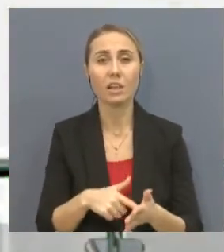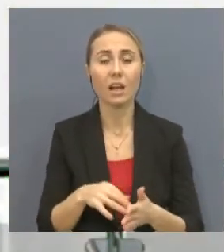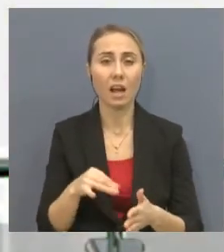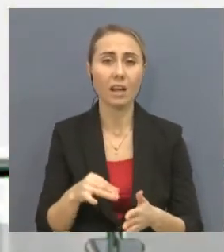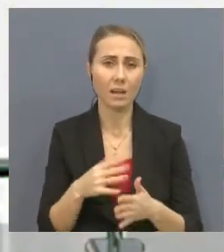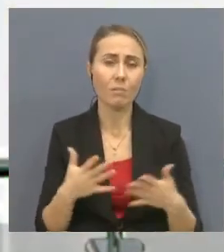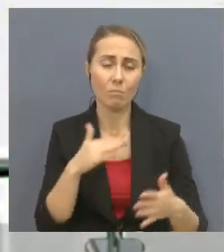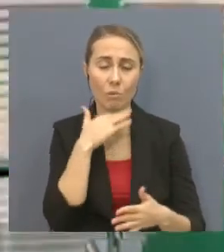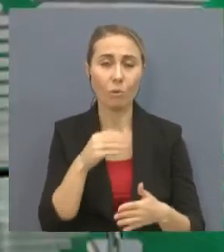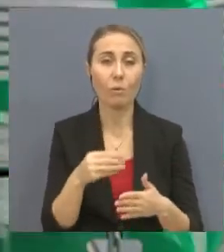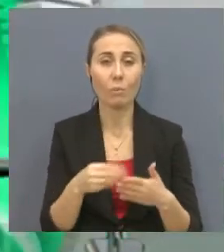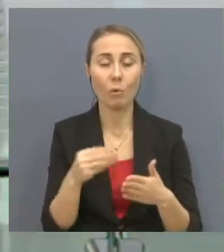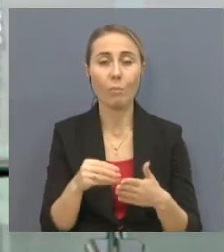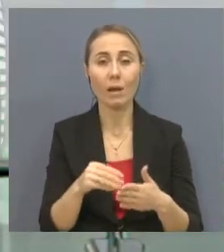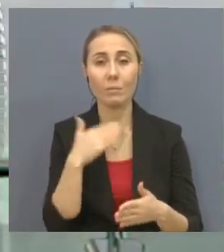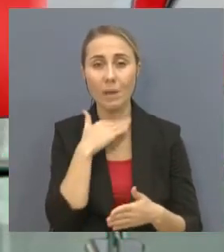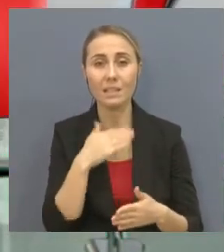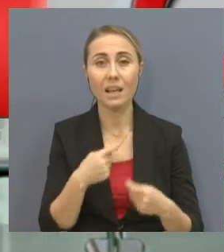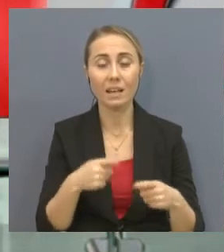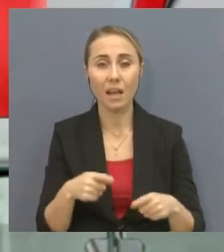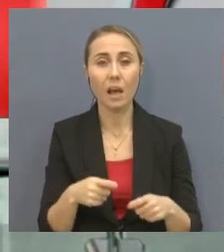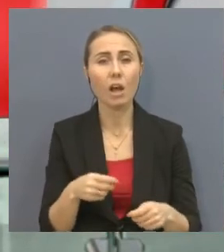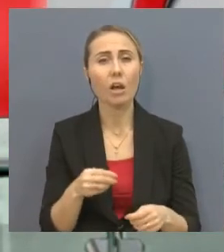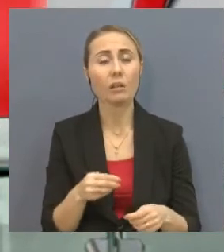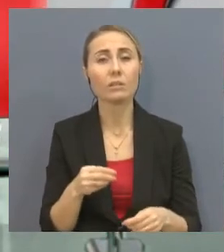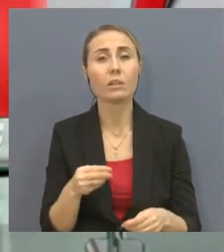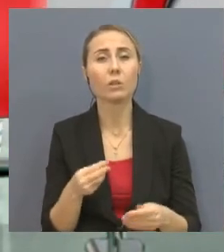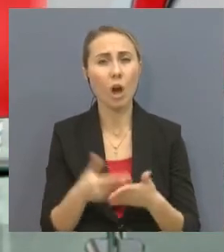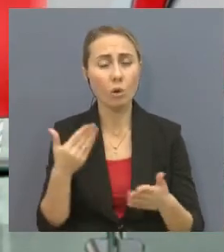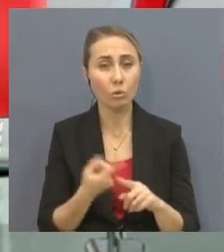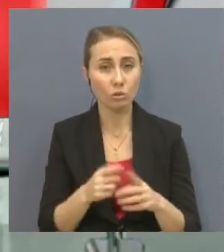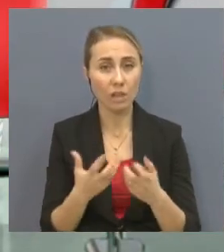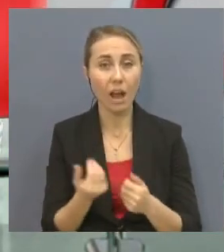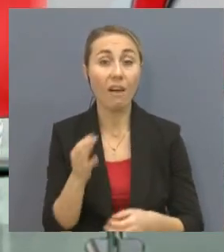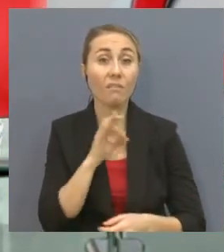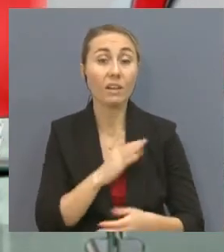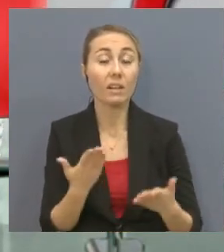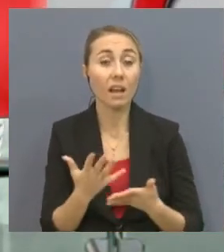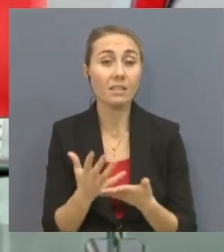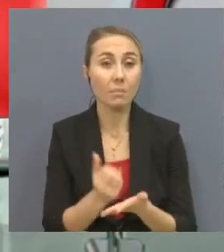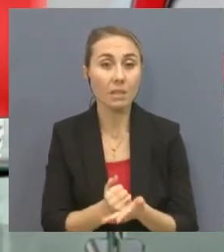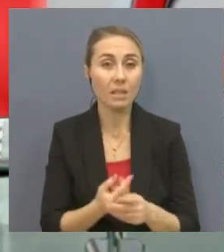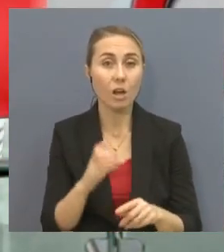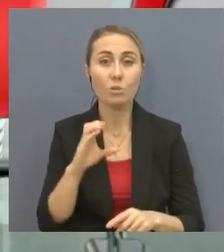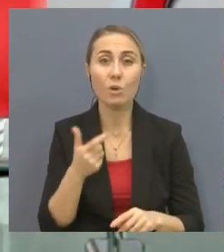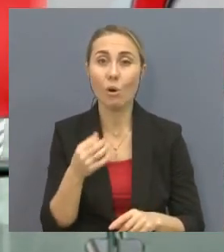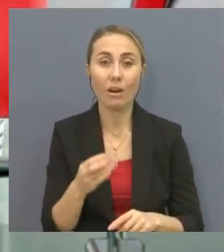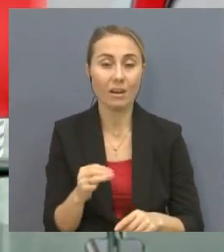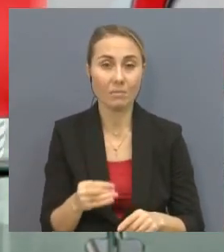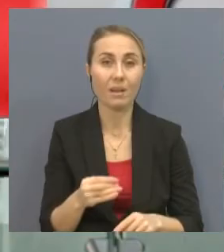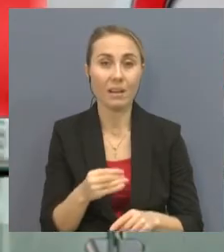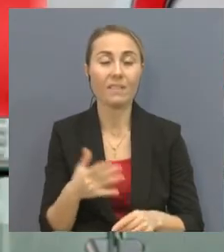рынке но говорят что так обходится дороже как выгоднее запасаться впрок и о том что без сухума никуда